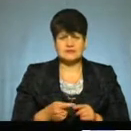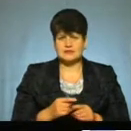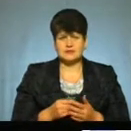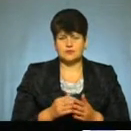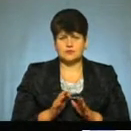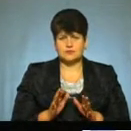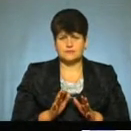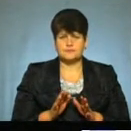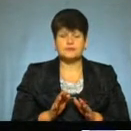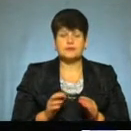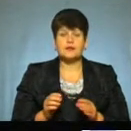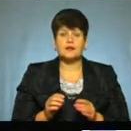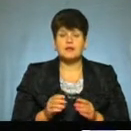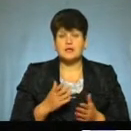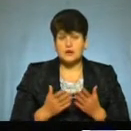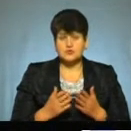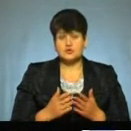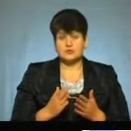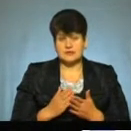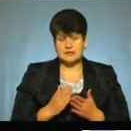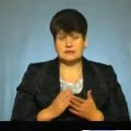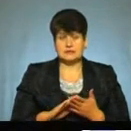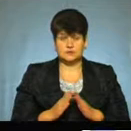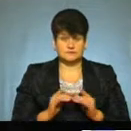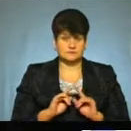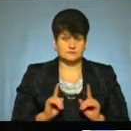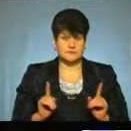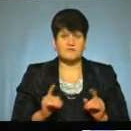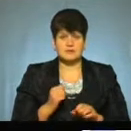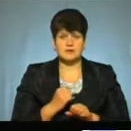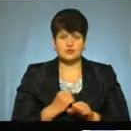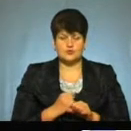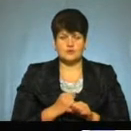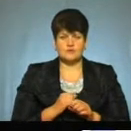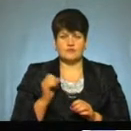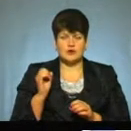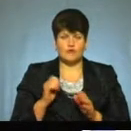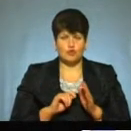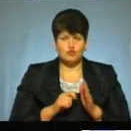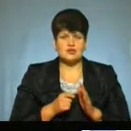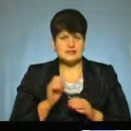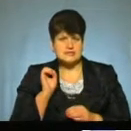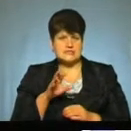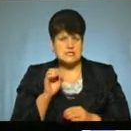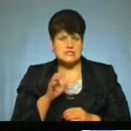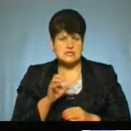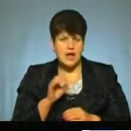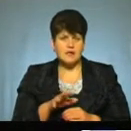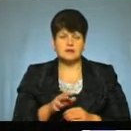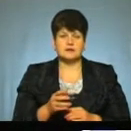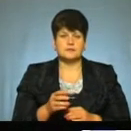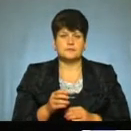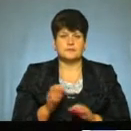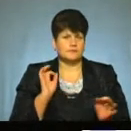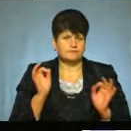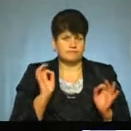якщо десь виникають такі нештатні ситуації, він спрацьовує. Тобто, включається сигнал, і при проведенні інструктажа з